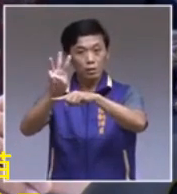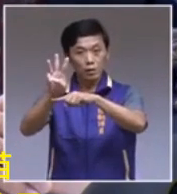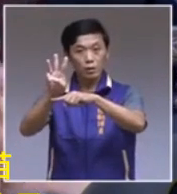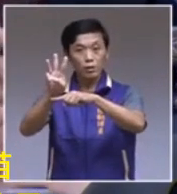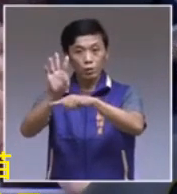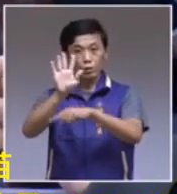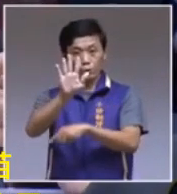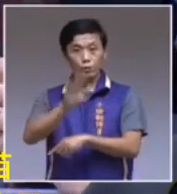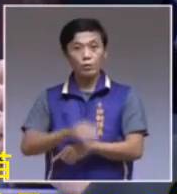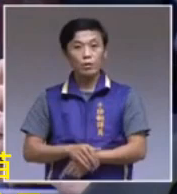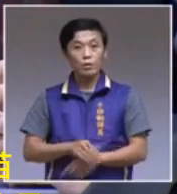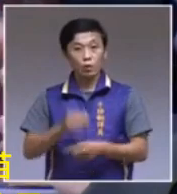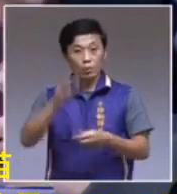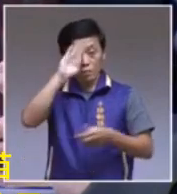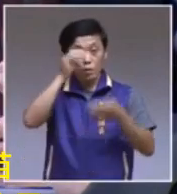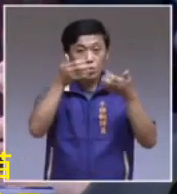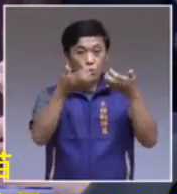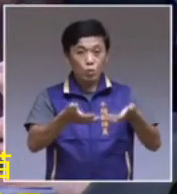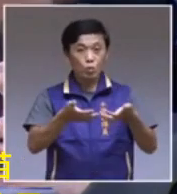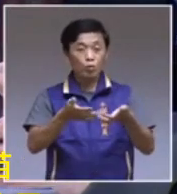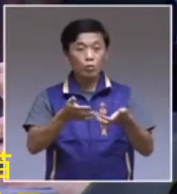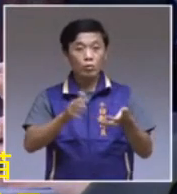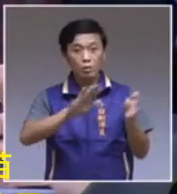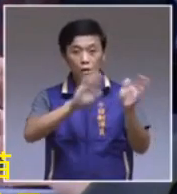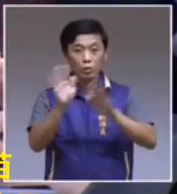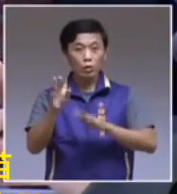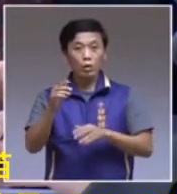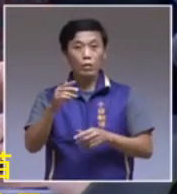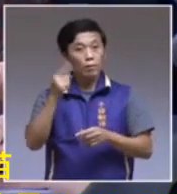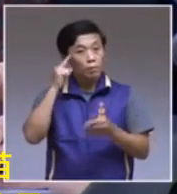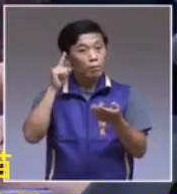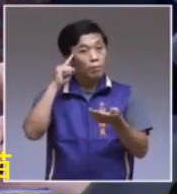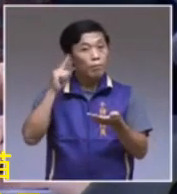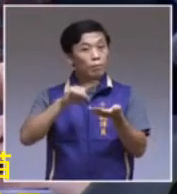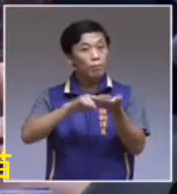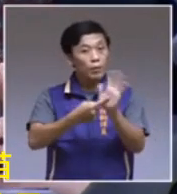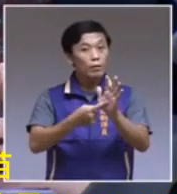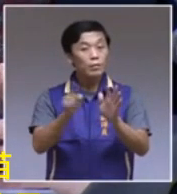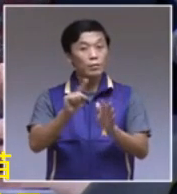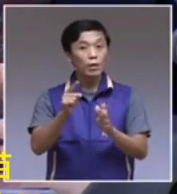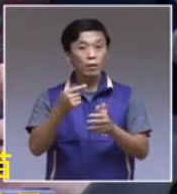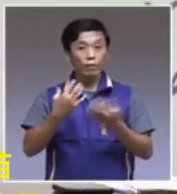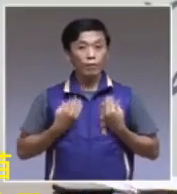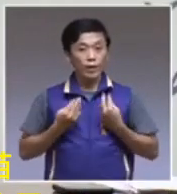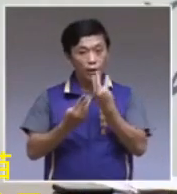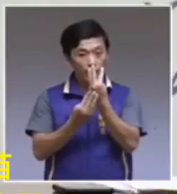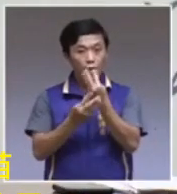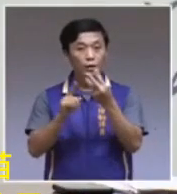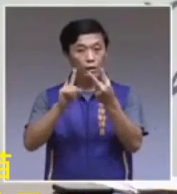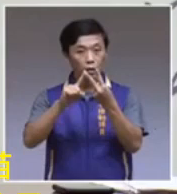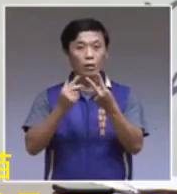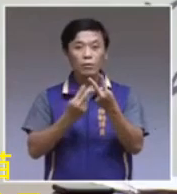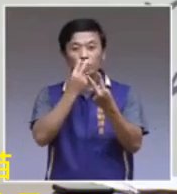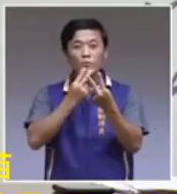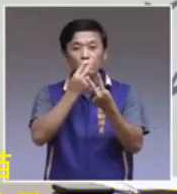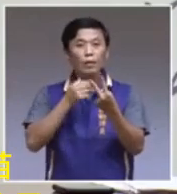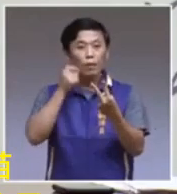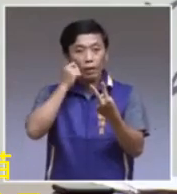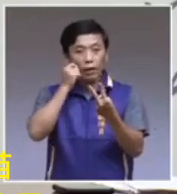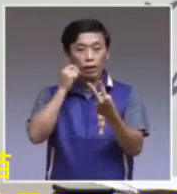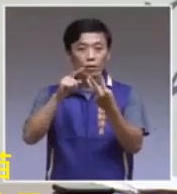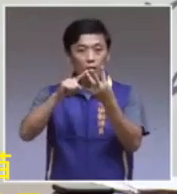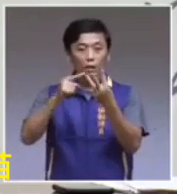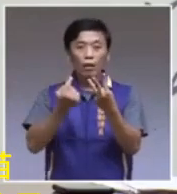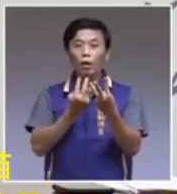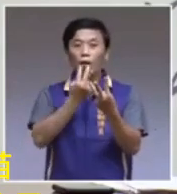43%。 那所谓重症就必须他有严重的肺炎，呼吸困难，有的时候甚至要插